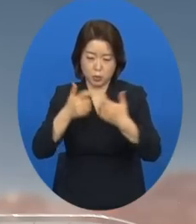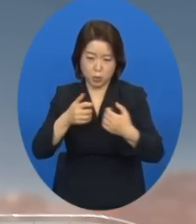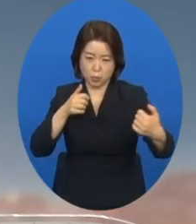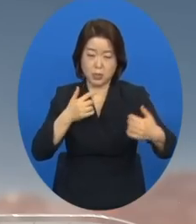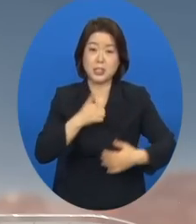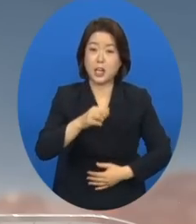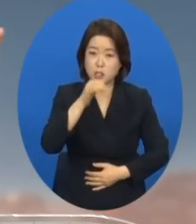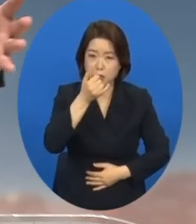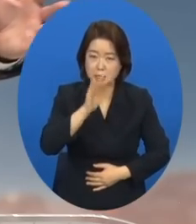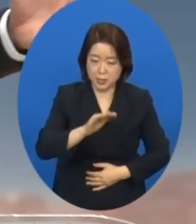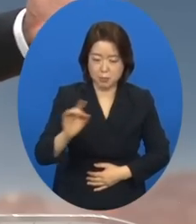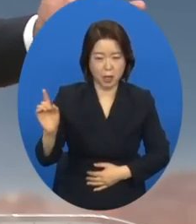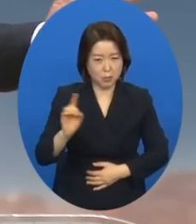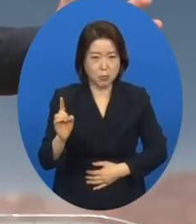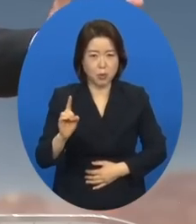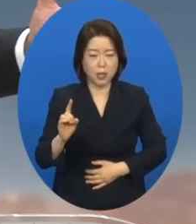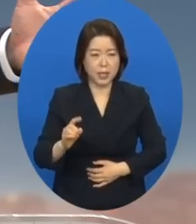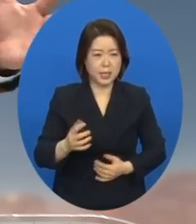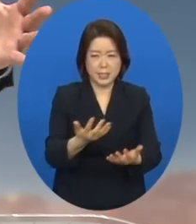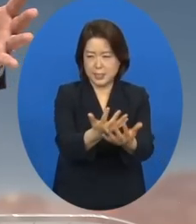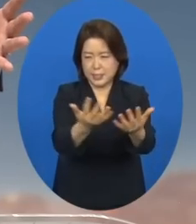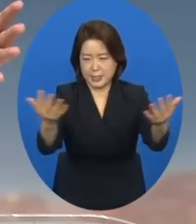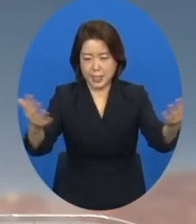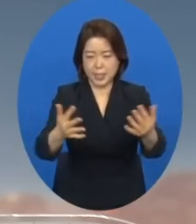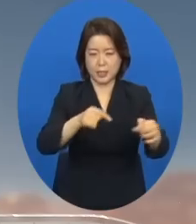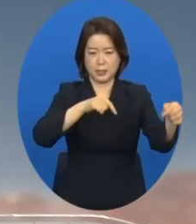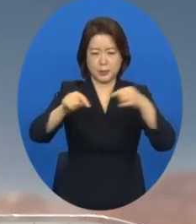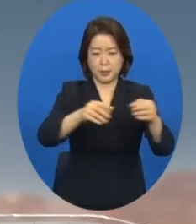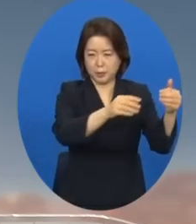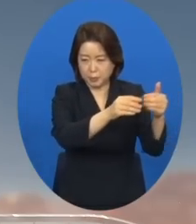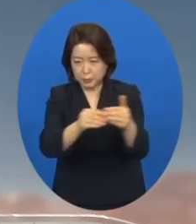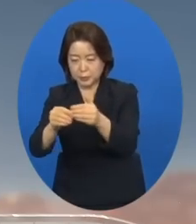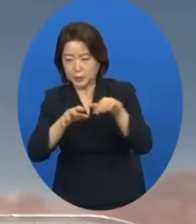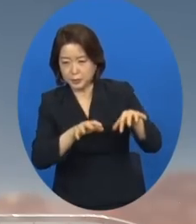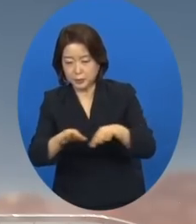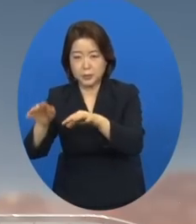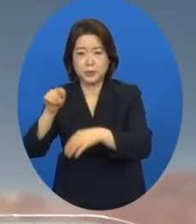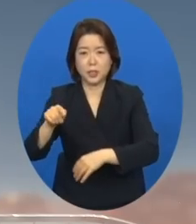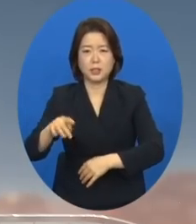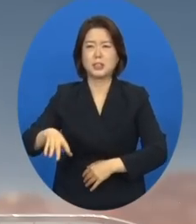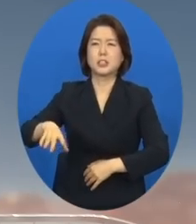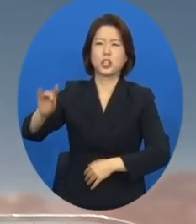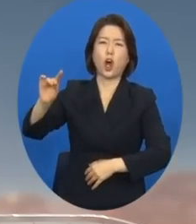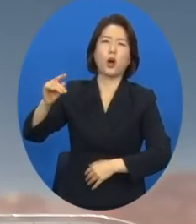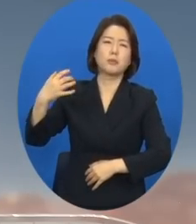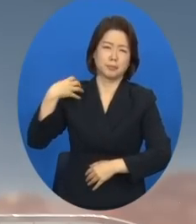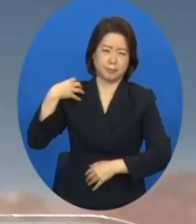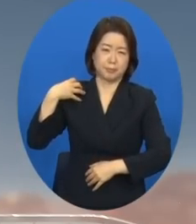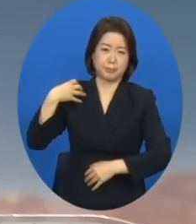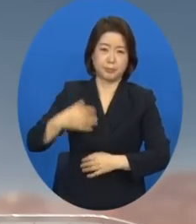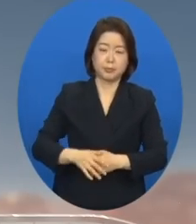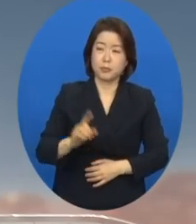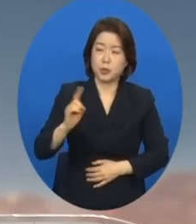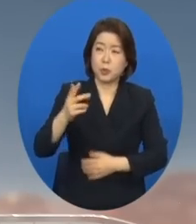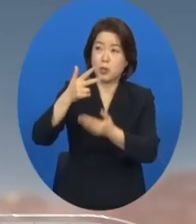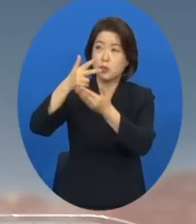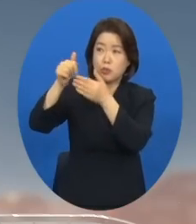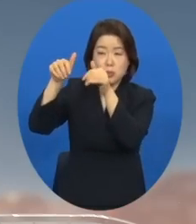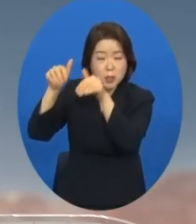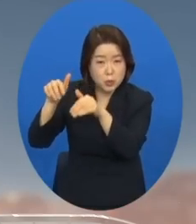있지만 뭔가 사람들이 다 이끌고 나가는 것은 그도 처음이고요 무엇보다 주님의